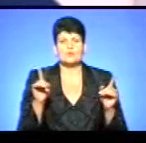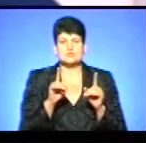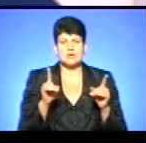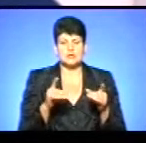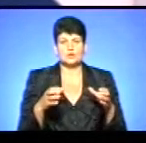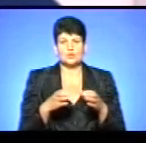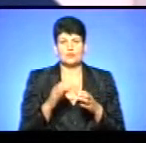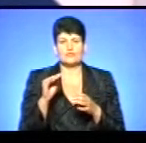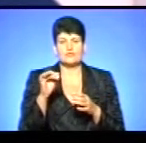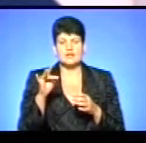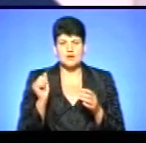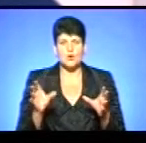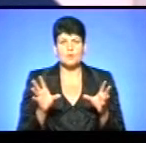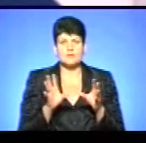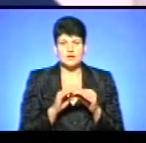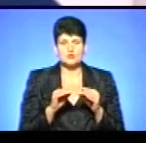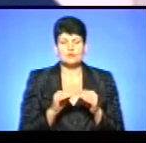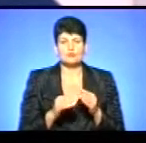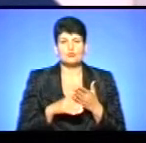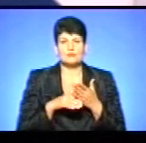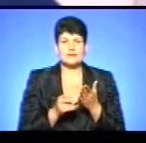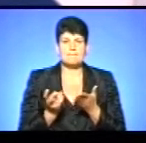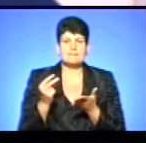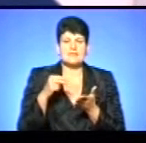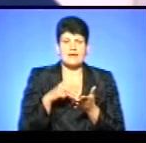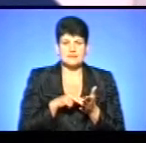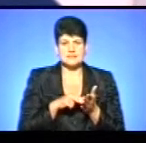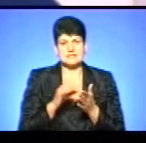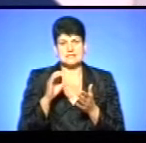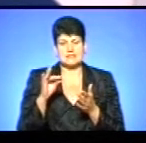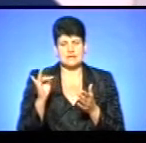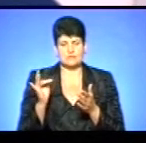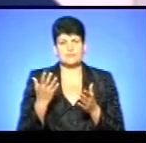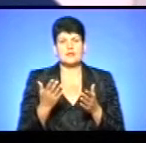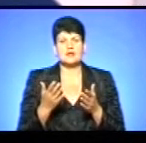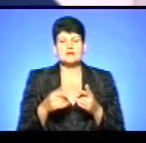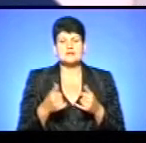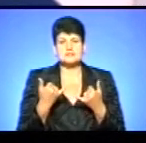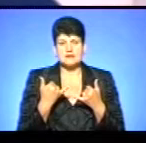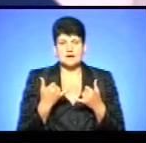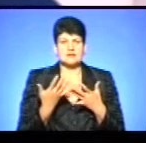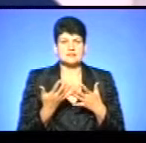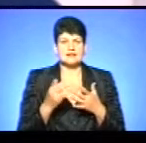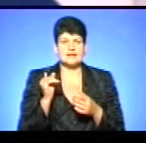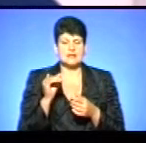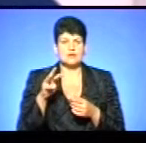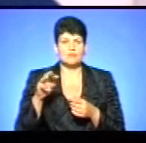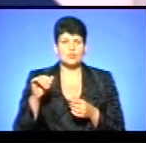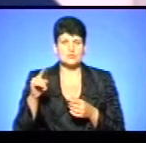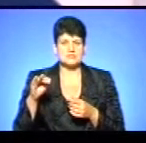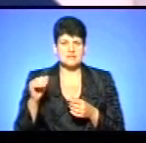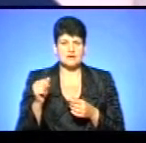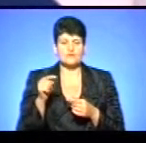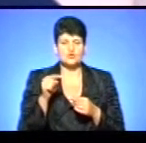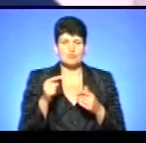об'єдналися, щоб допомогти піднятися Сергієві на найвищу вершину України. За словами солістки гурту «Фіра» Ірини Музики, у цьому кліпі